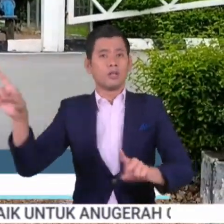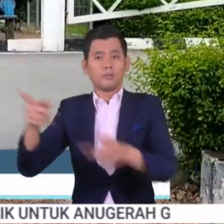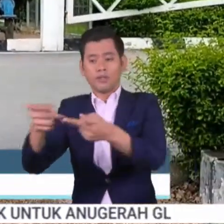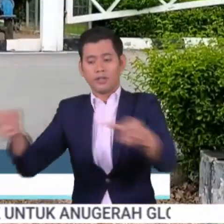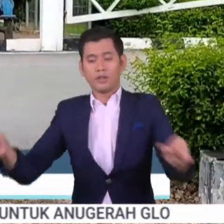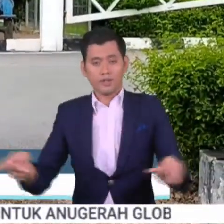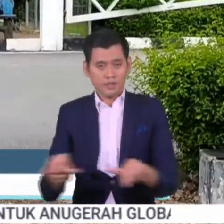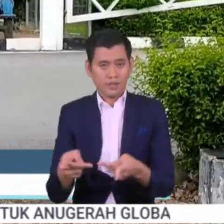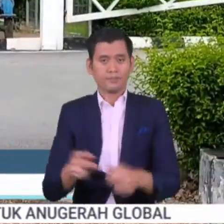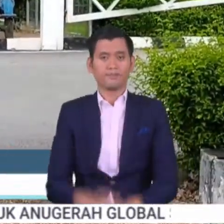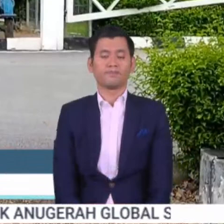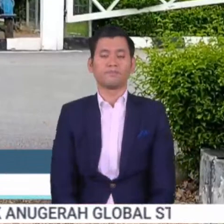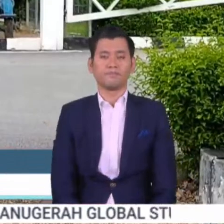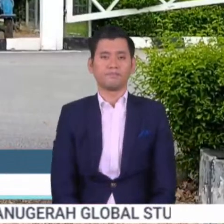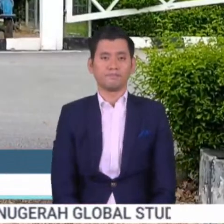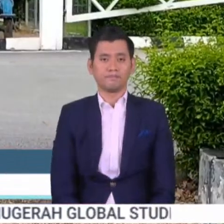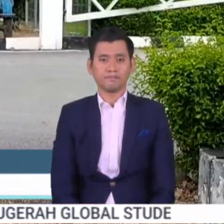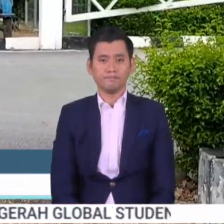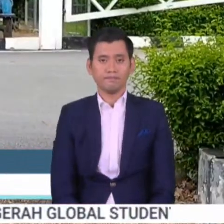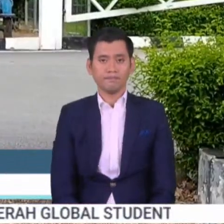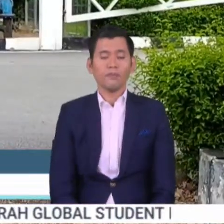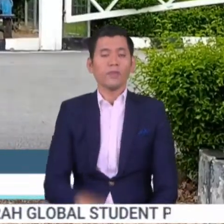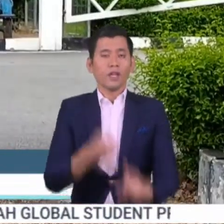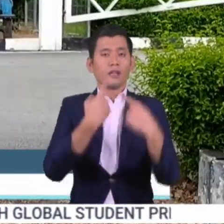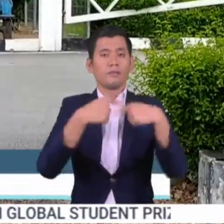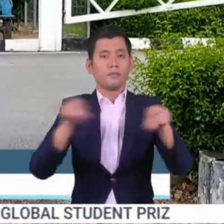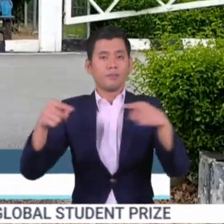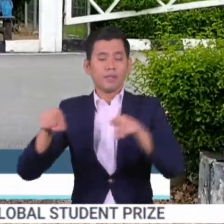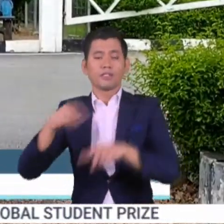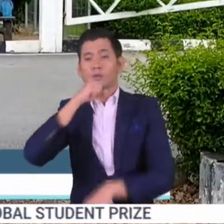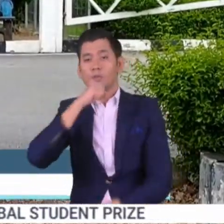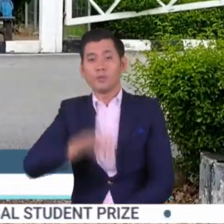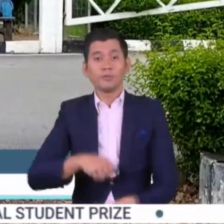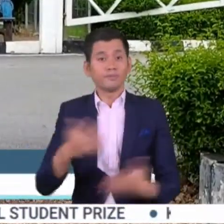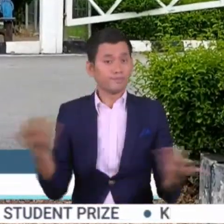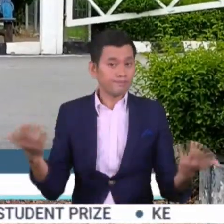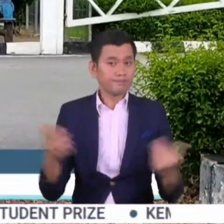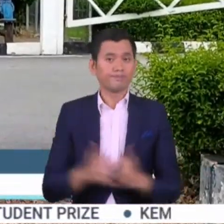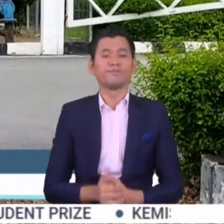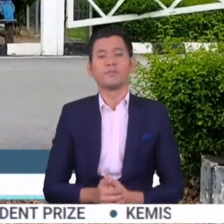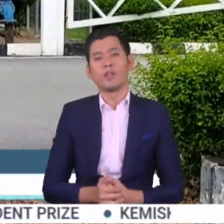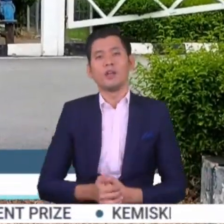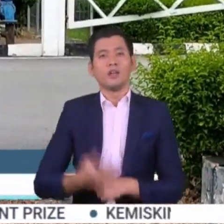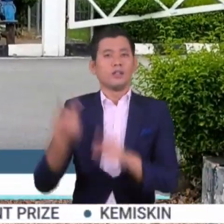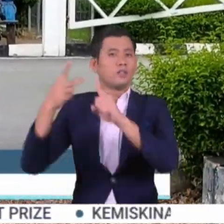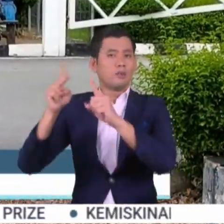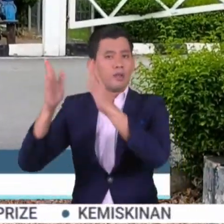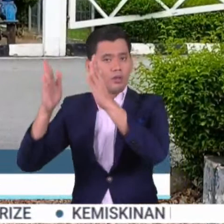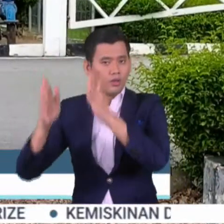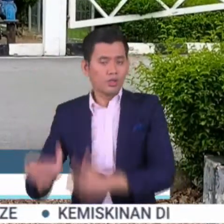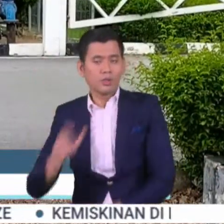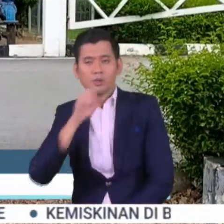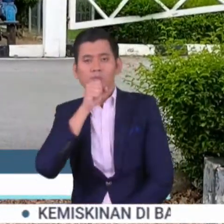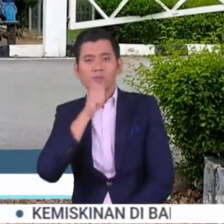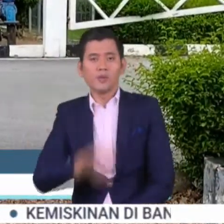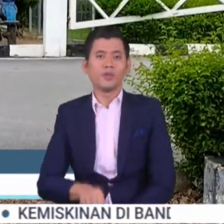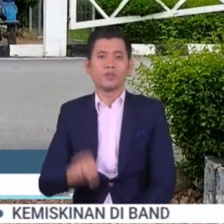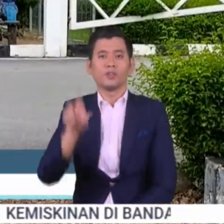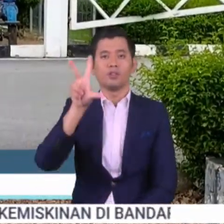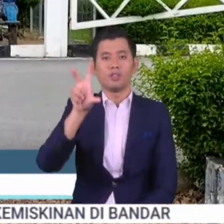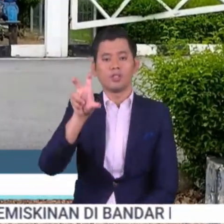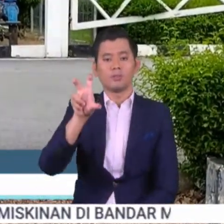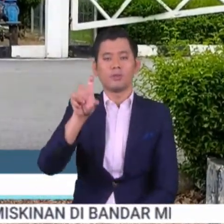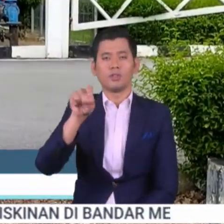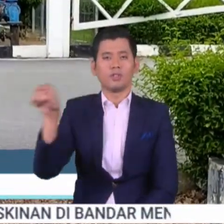Dewan Negeri. Sementara itu, dari segi perbezaan umur pula, 12 calon berusia umur